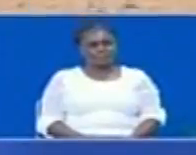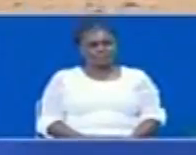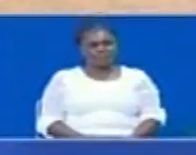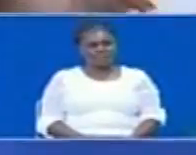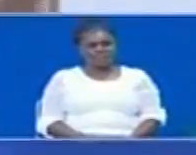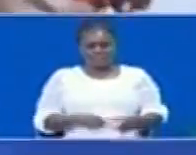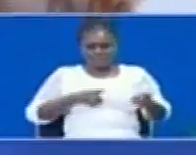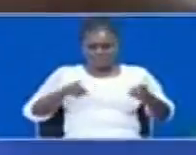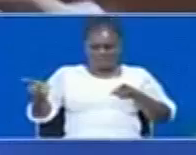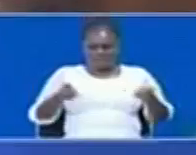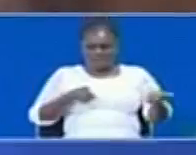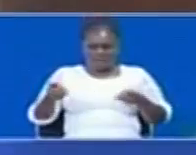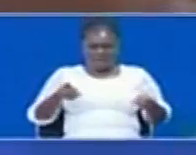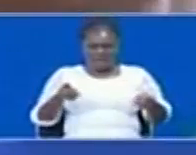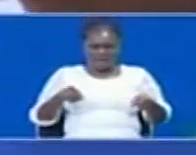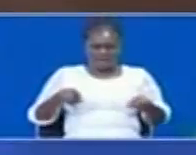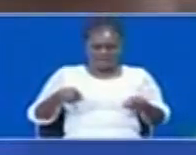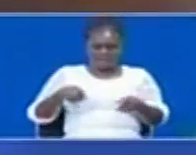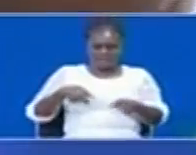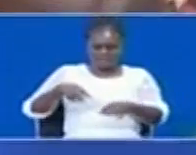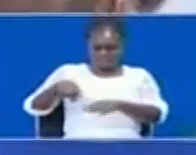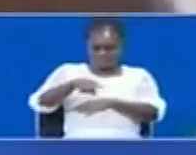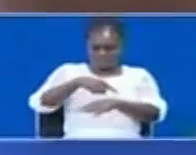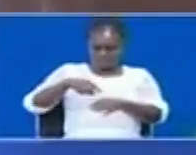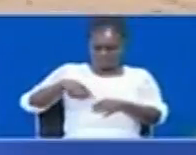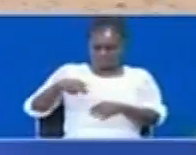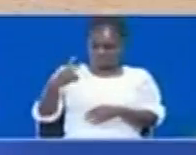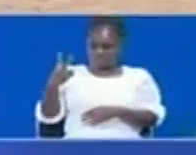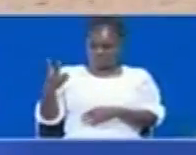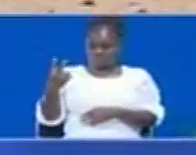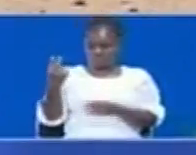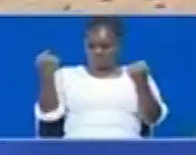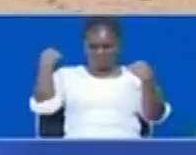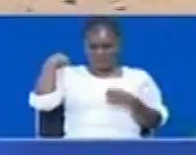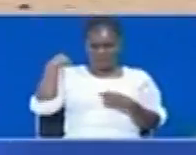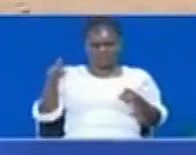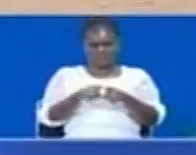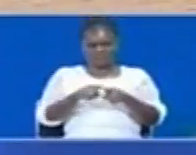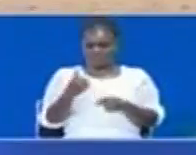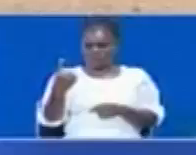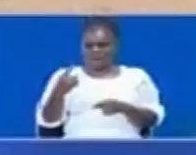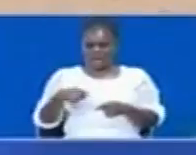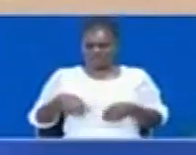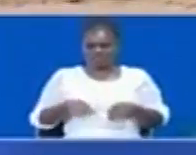Ni safari ya kilomita 7 hadi nyumbani akibeba viwili mgongoni huko kilisukuma moja.